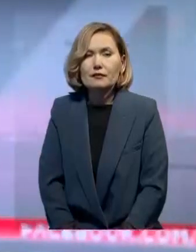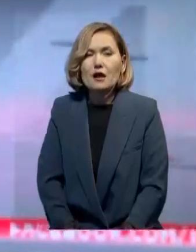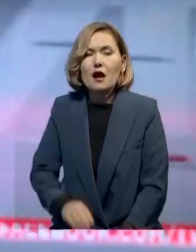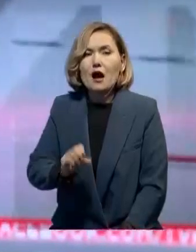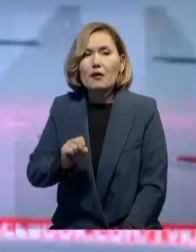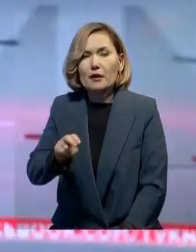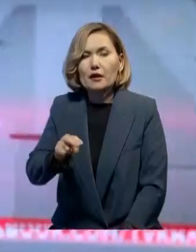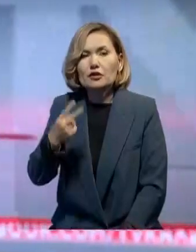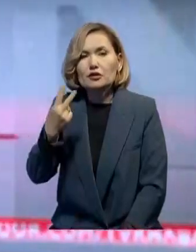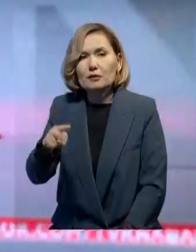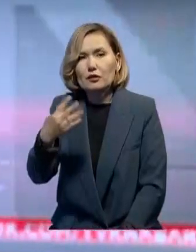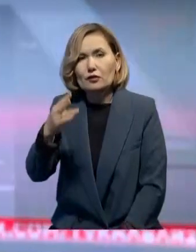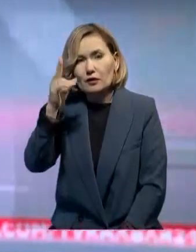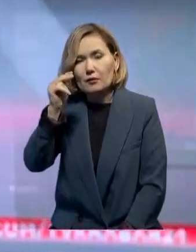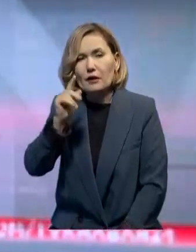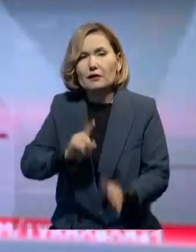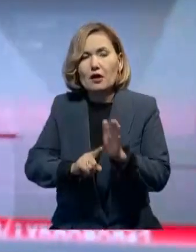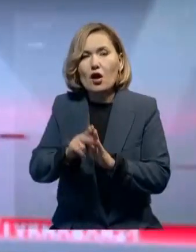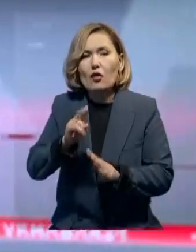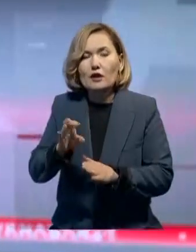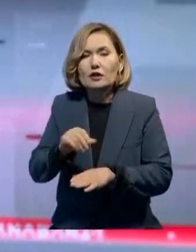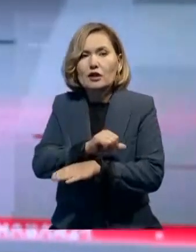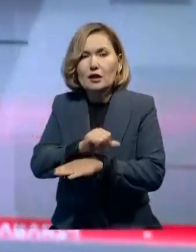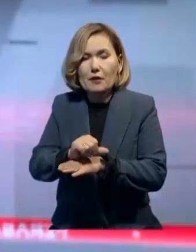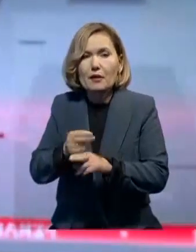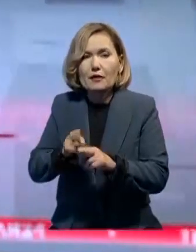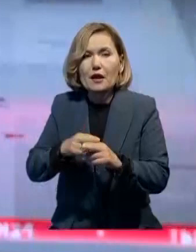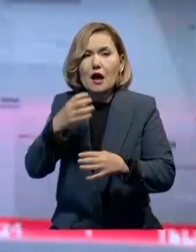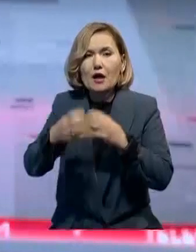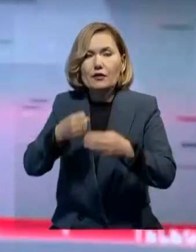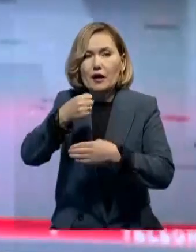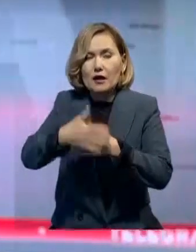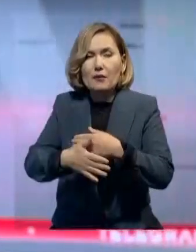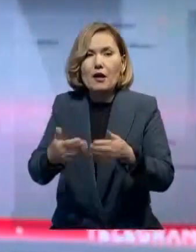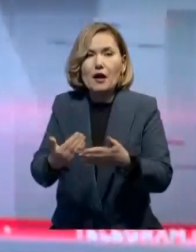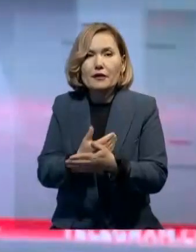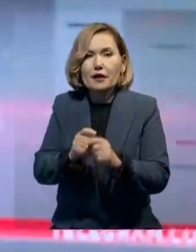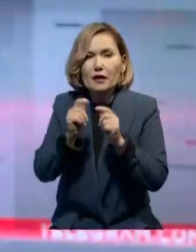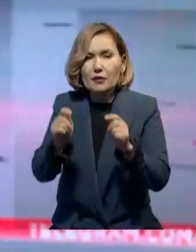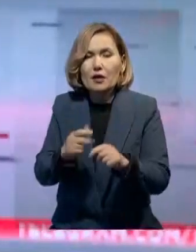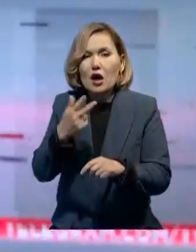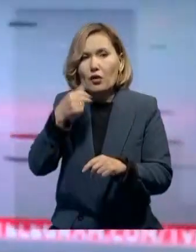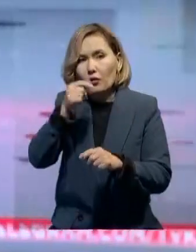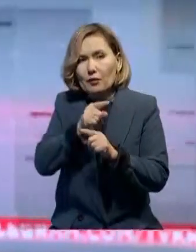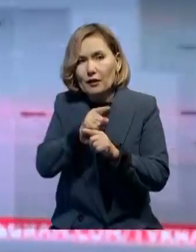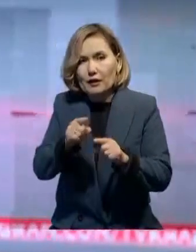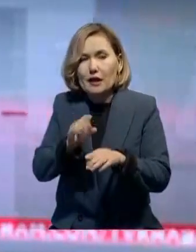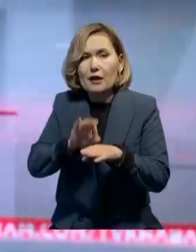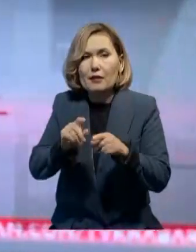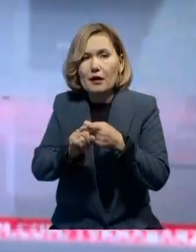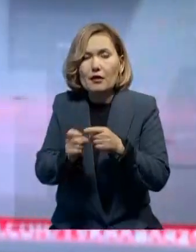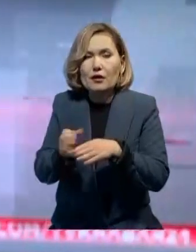Сәуірдің 24-нен бастап Қорғас шекара маңы ынтымақтастығы халықаралық орталығы қайта ашылады. Сөйтіп, 3 жыл